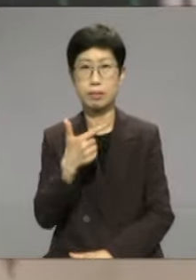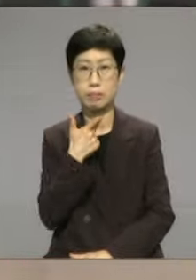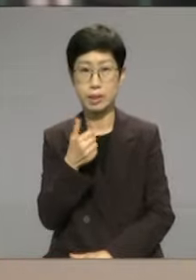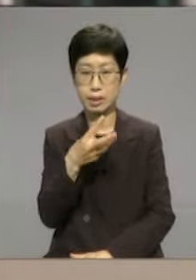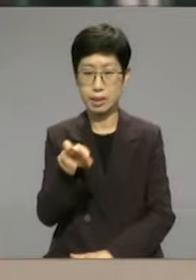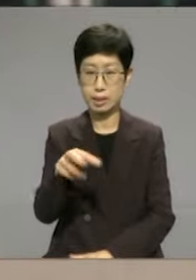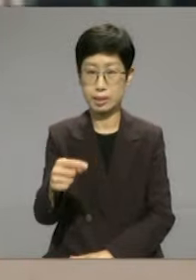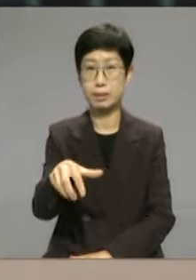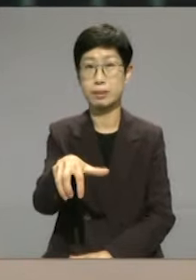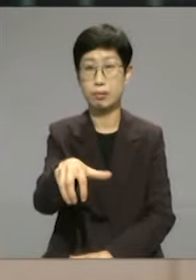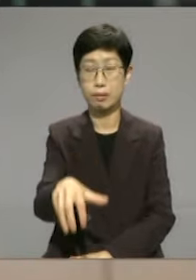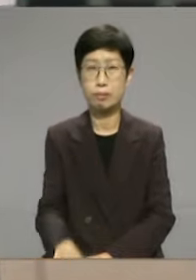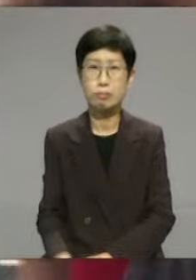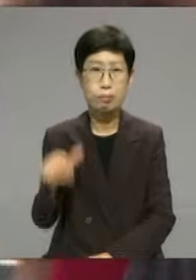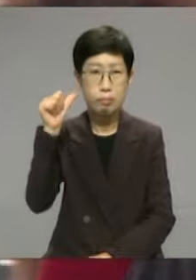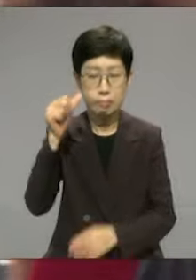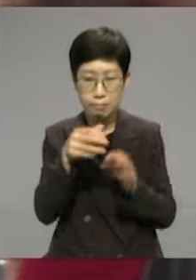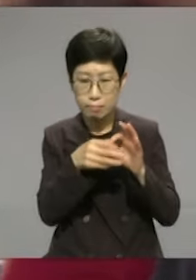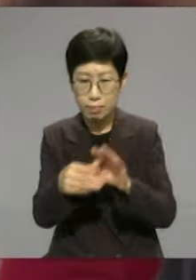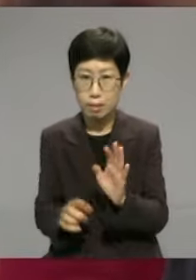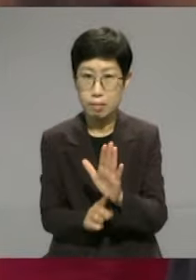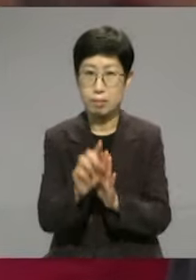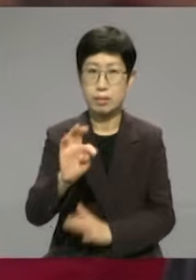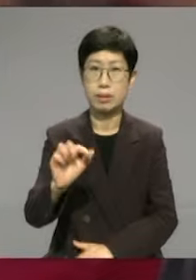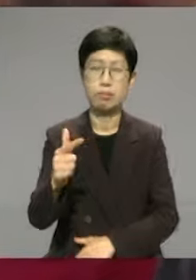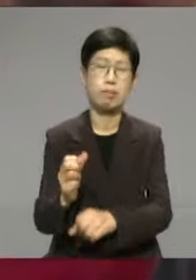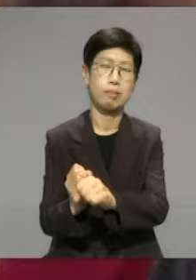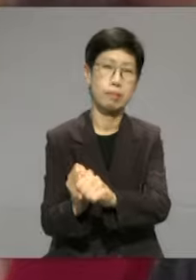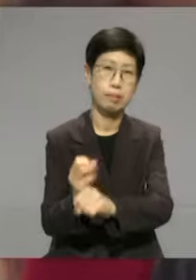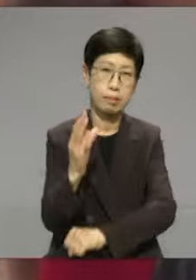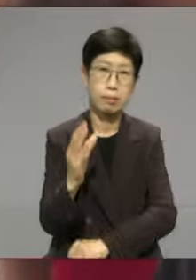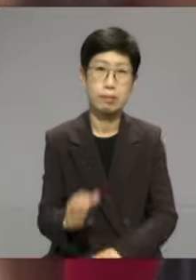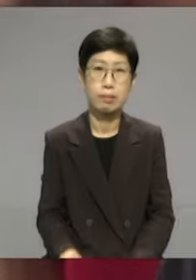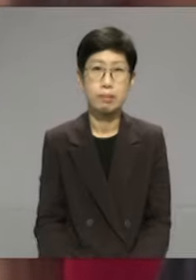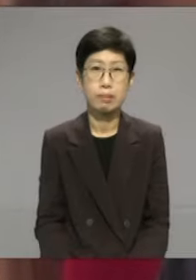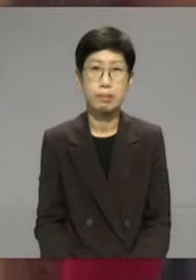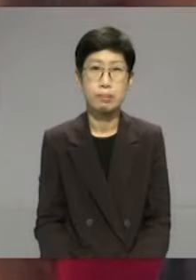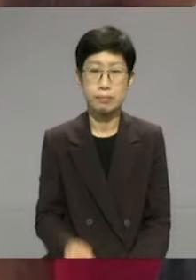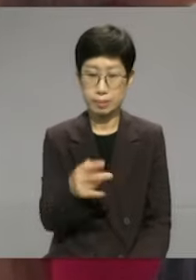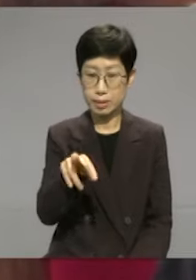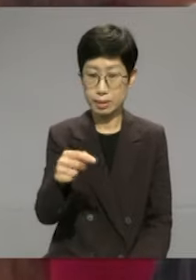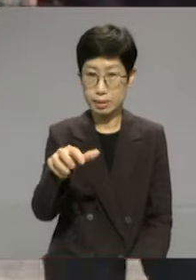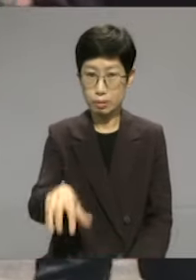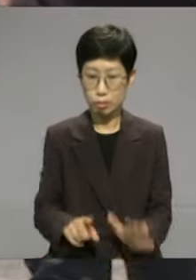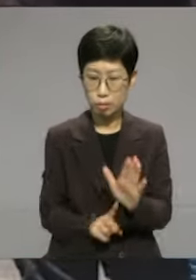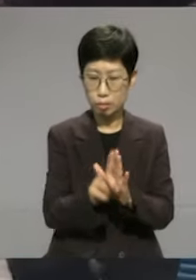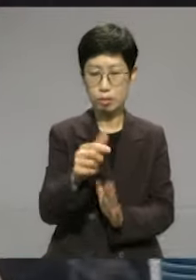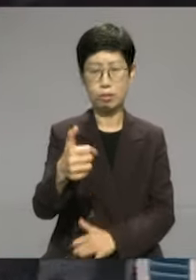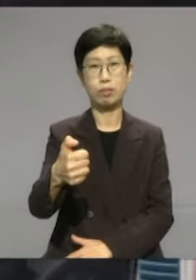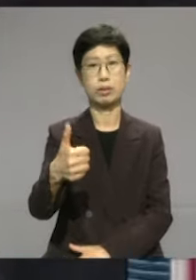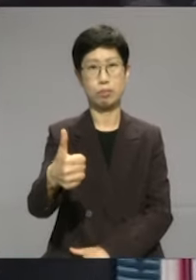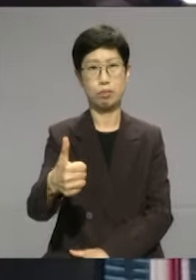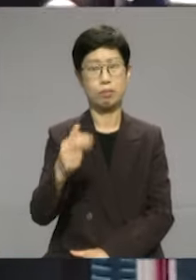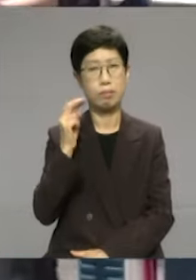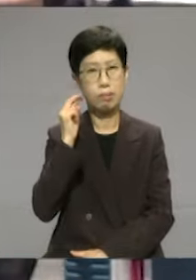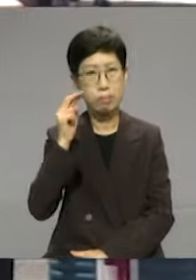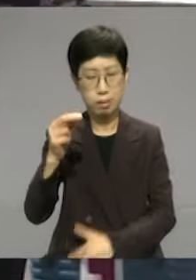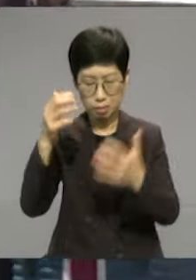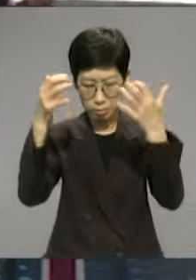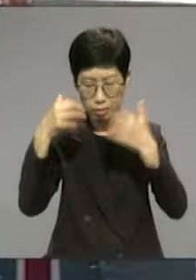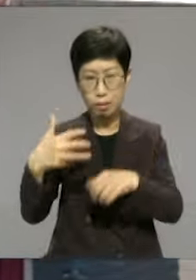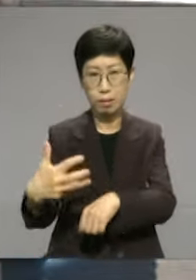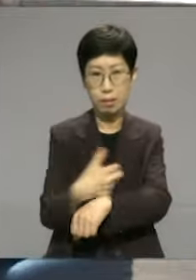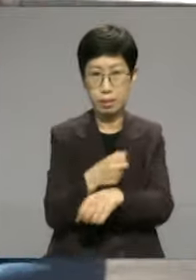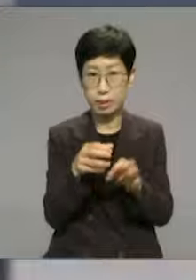라스베이거스는 5일 연속 46도 넘어섰습니다 데스 밸리가 시 55도까지 취소는 등 폭염이 기승을